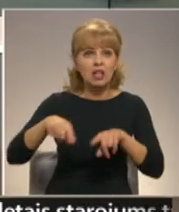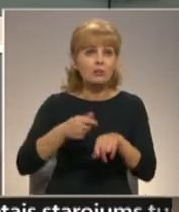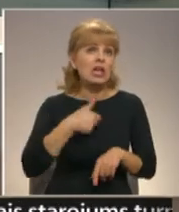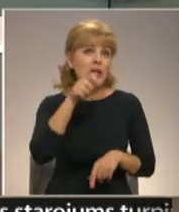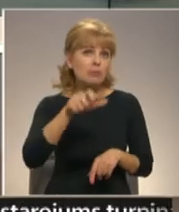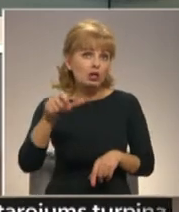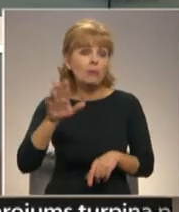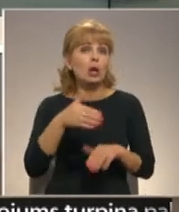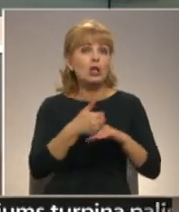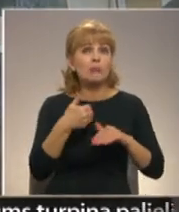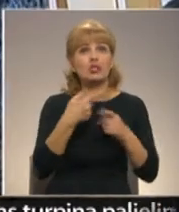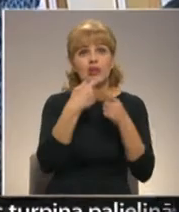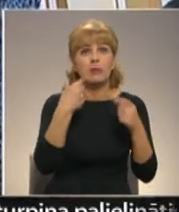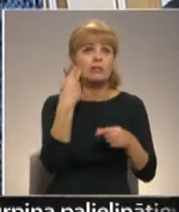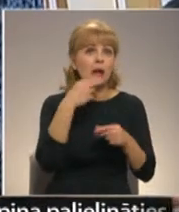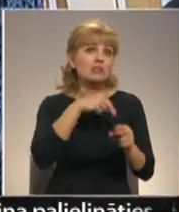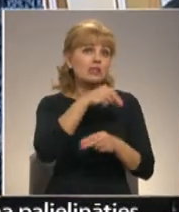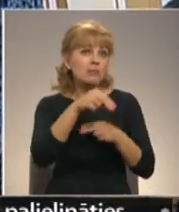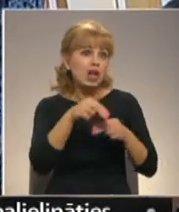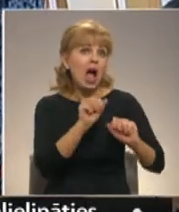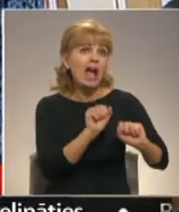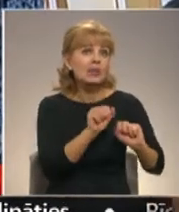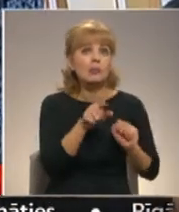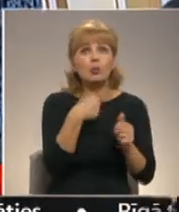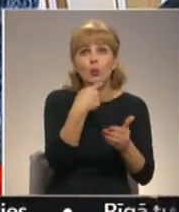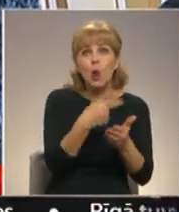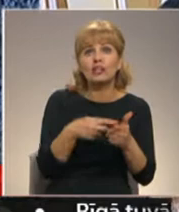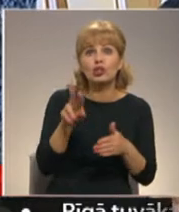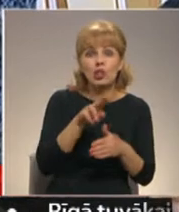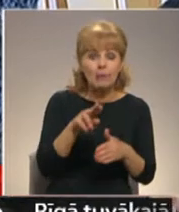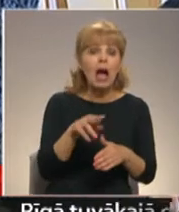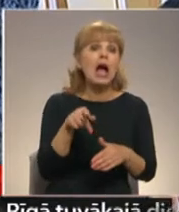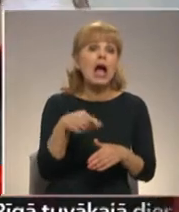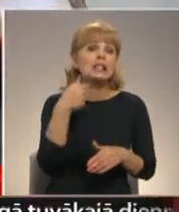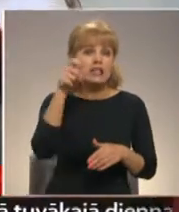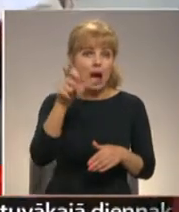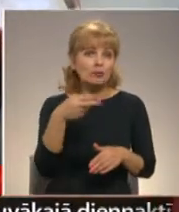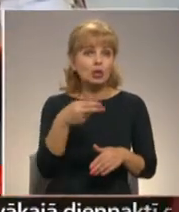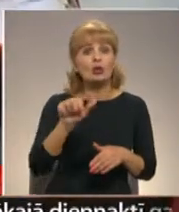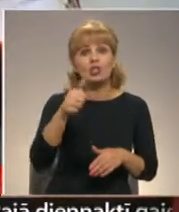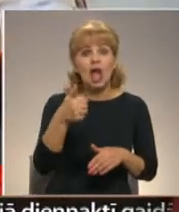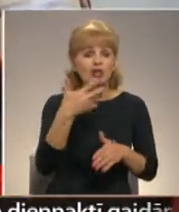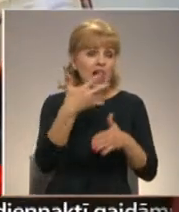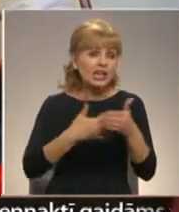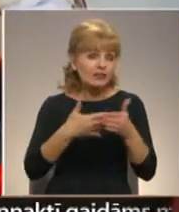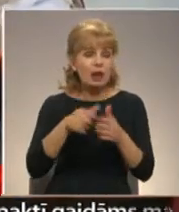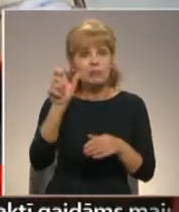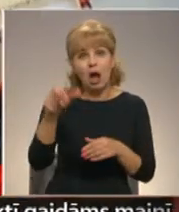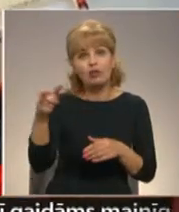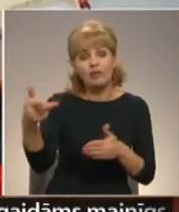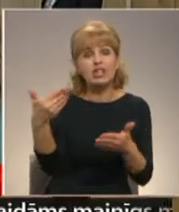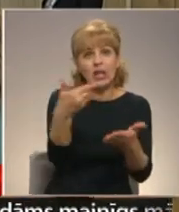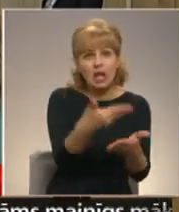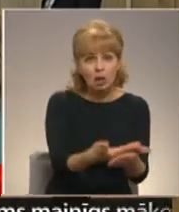Vidzemes televīzija. Nikolai Milovankina saimniecībā 2004. gadā veikta inventarizācija pēc paša